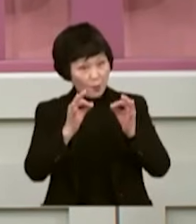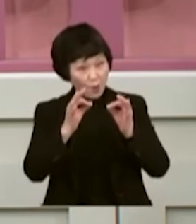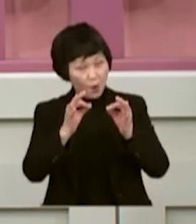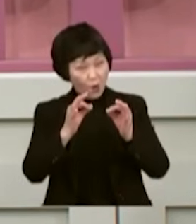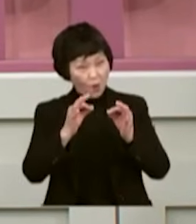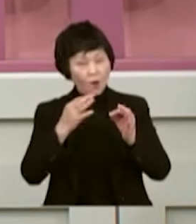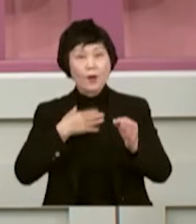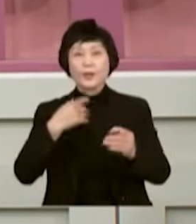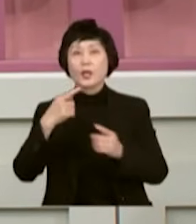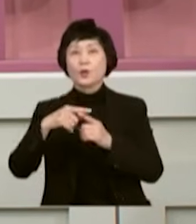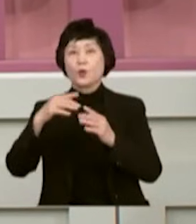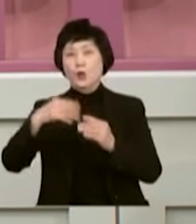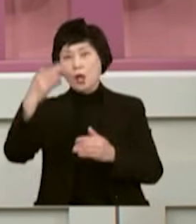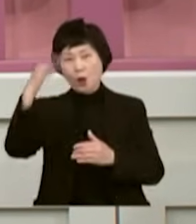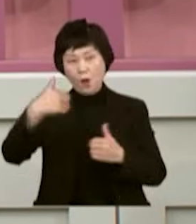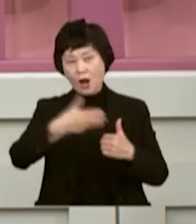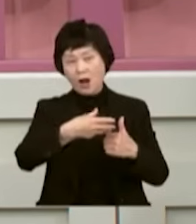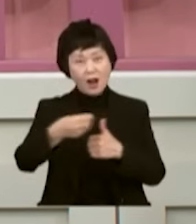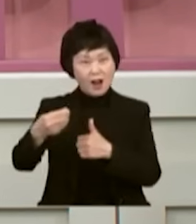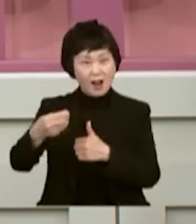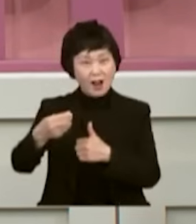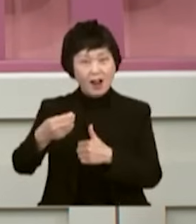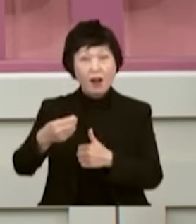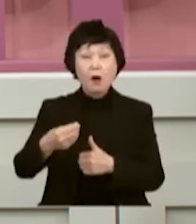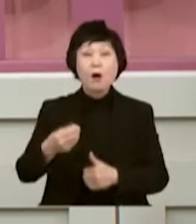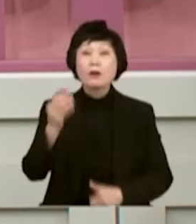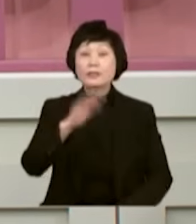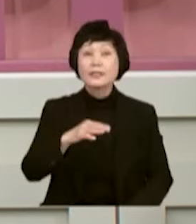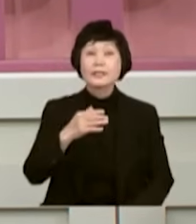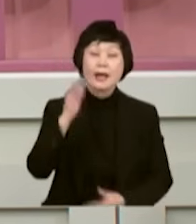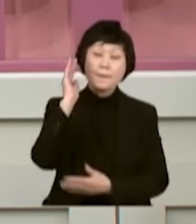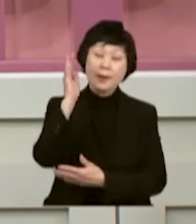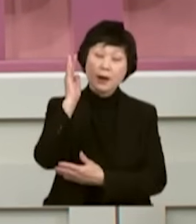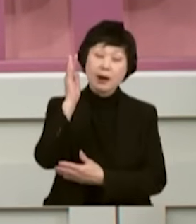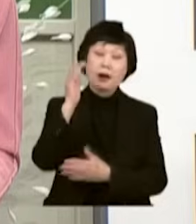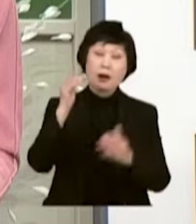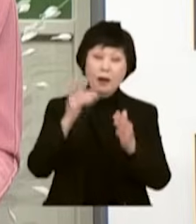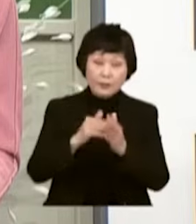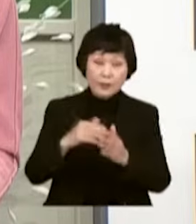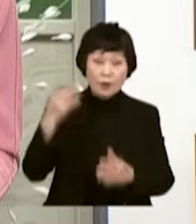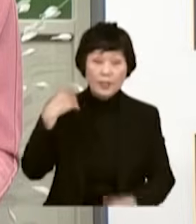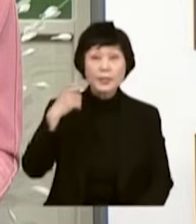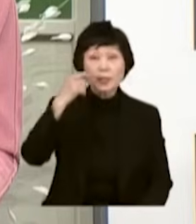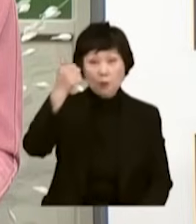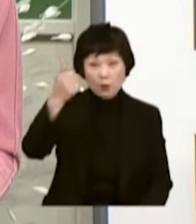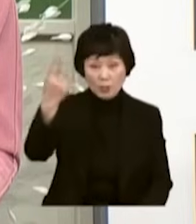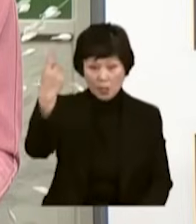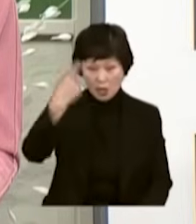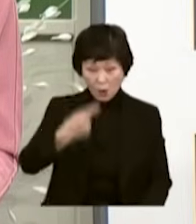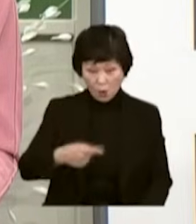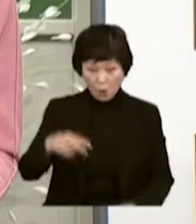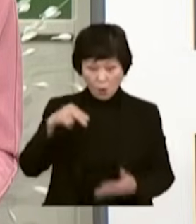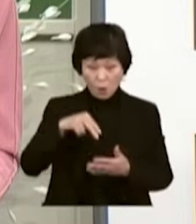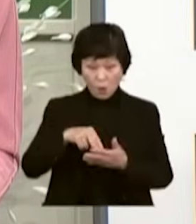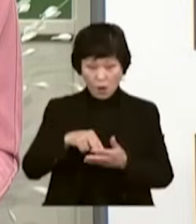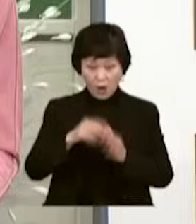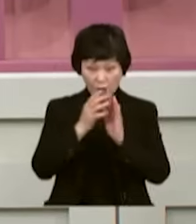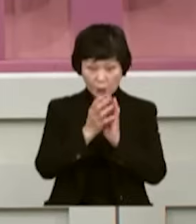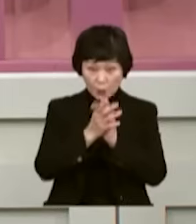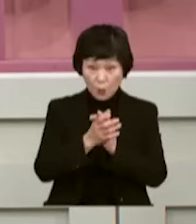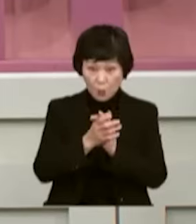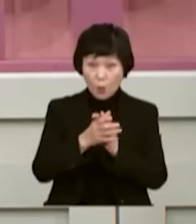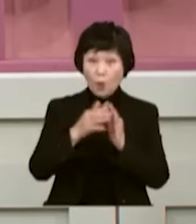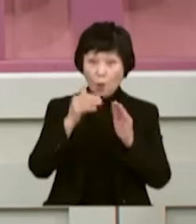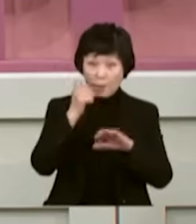열기의 뜨거움에 보고서 네. 강사를 한번 와보라 그러더라고요. 집회 끝나고서 내가 이제 기도시키고 담임 목사님